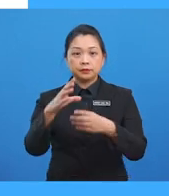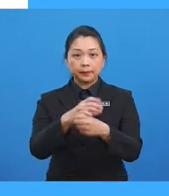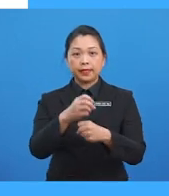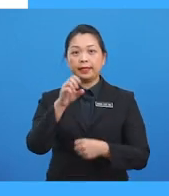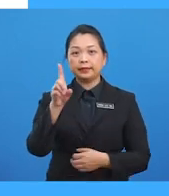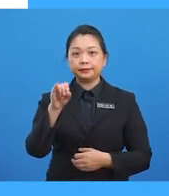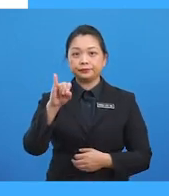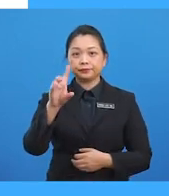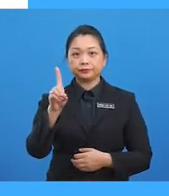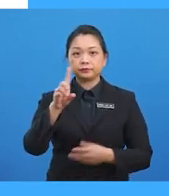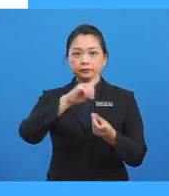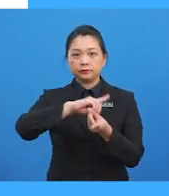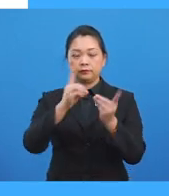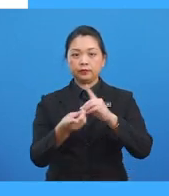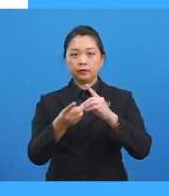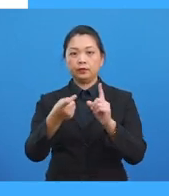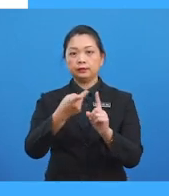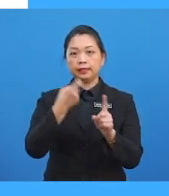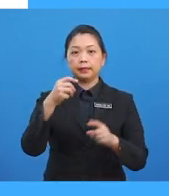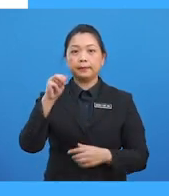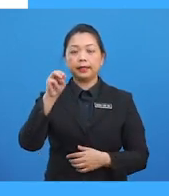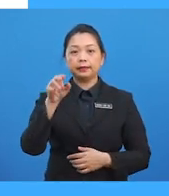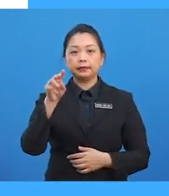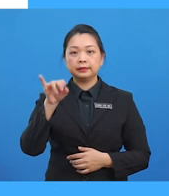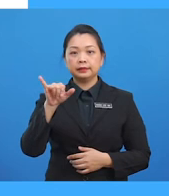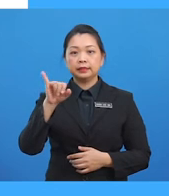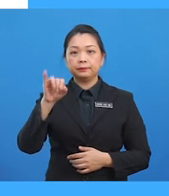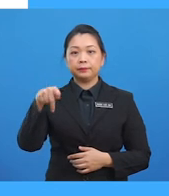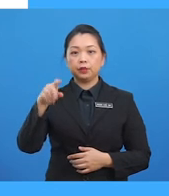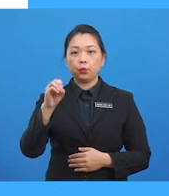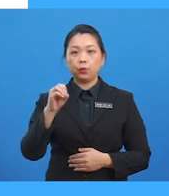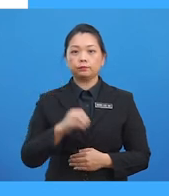dapatkan ID digital dari MyIPO, https